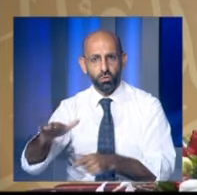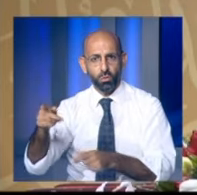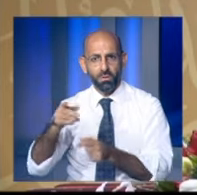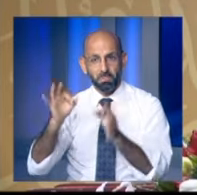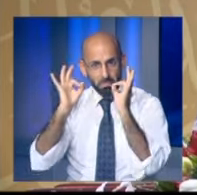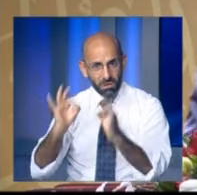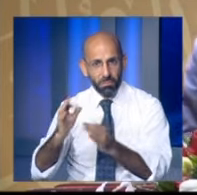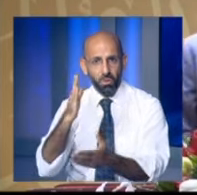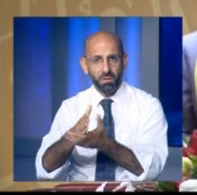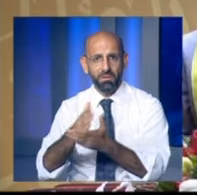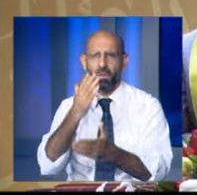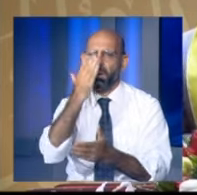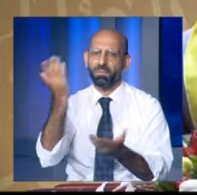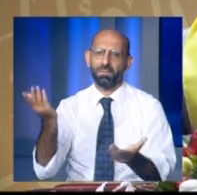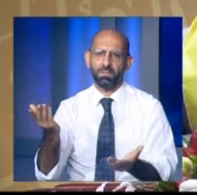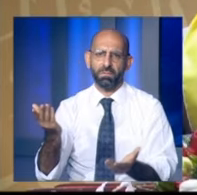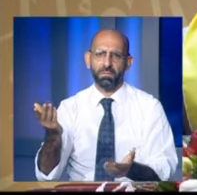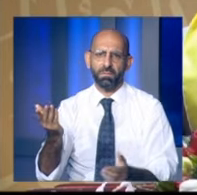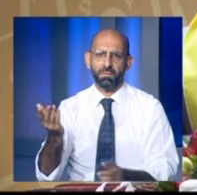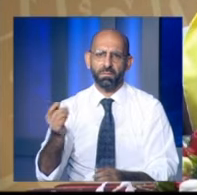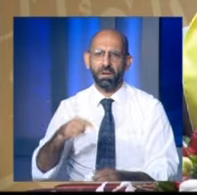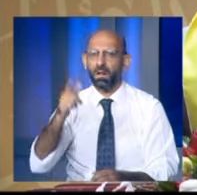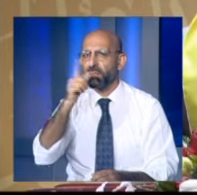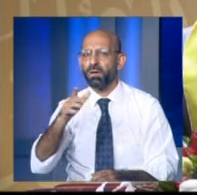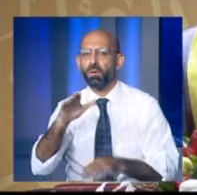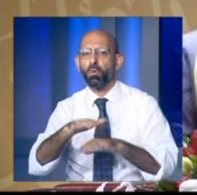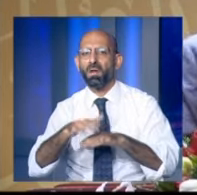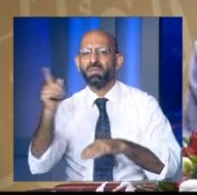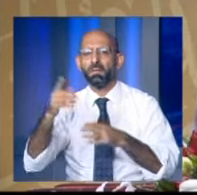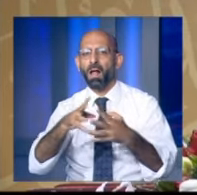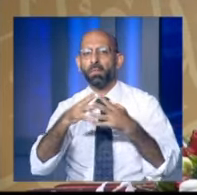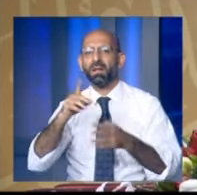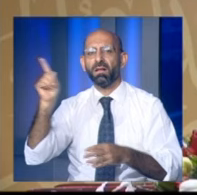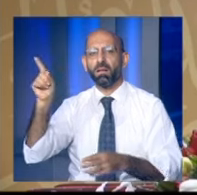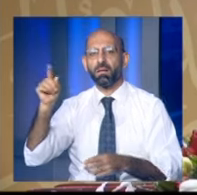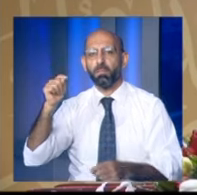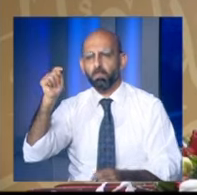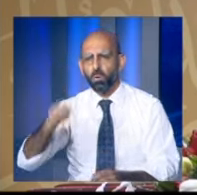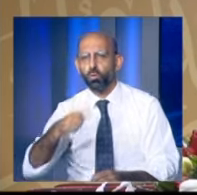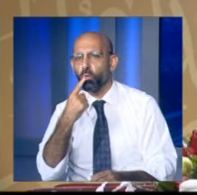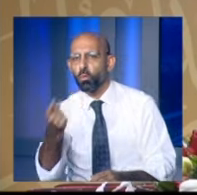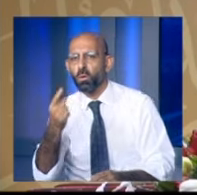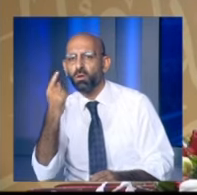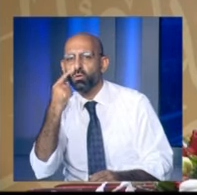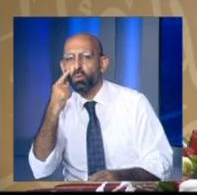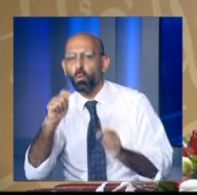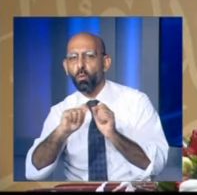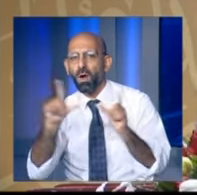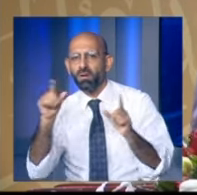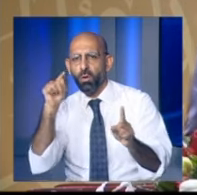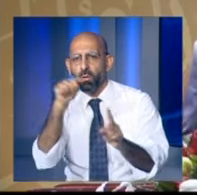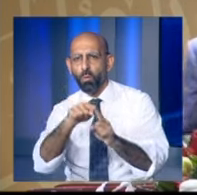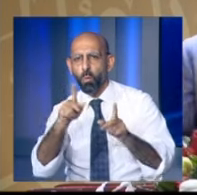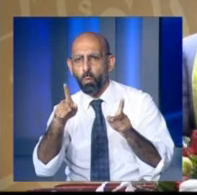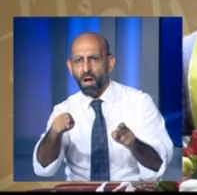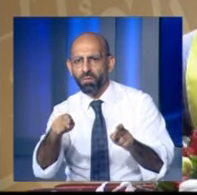المقاومة. وبعتقد أنه هذا جزء من المناورات والألعاب الدبلوماسية الأمريكية التي